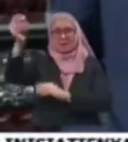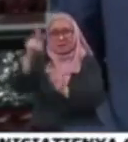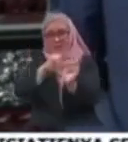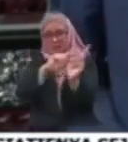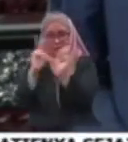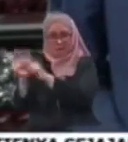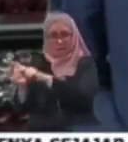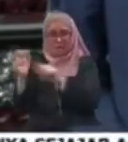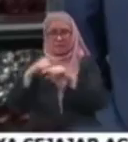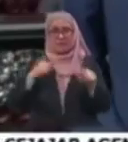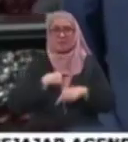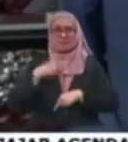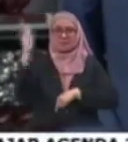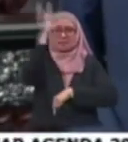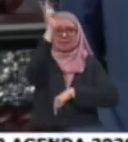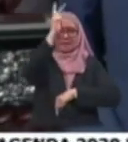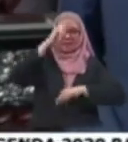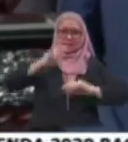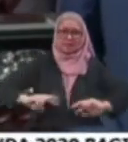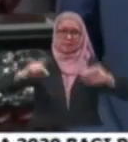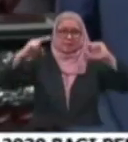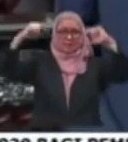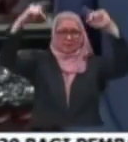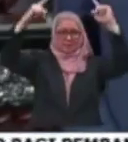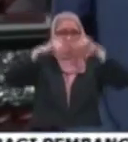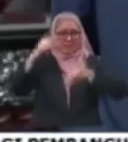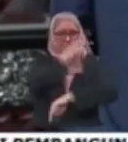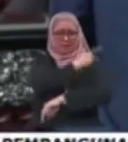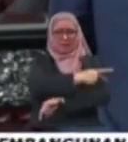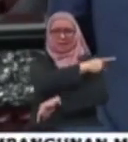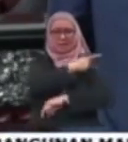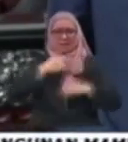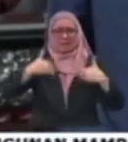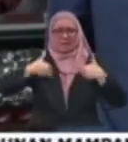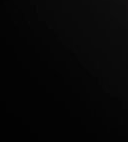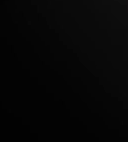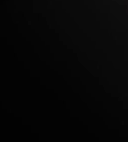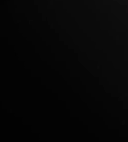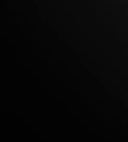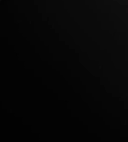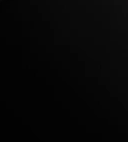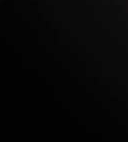membina dan menaik taraf klinik-klinik kesihatan di seluruh negara.